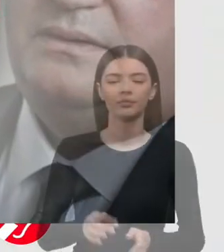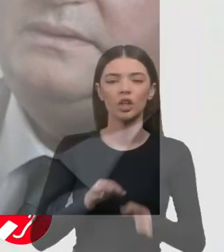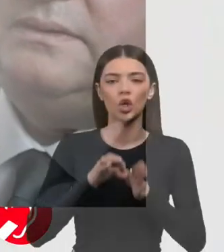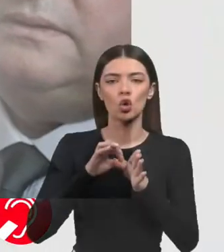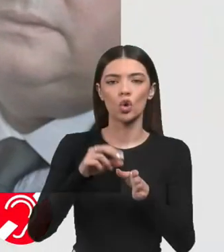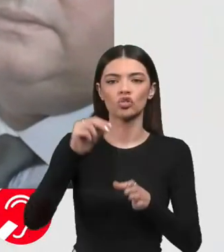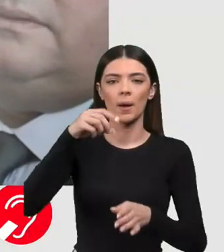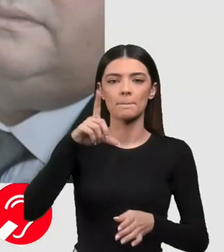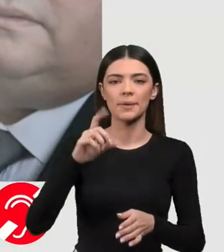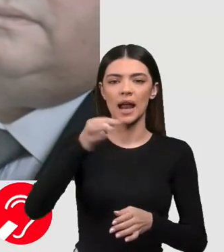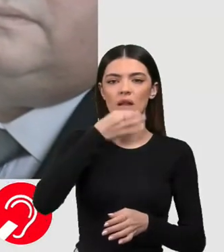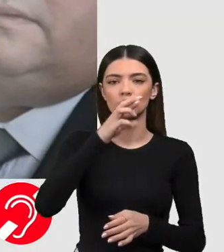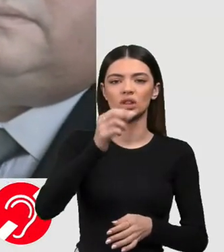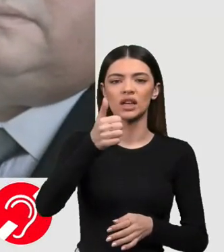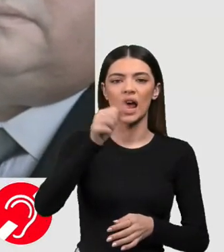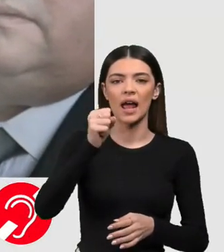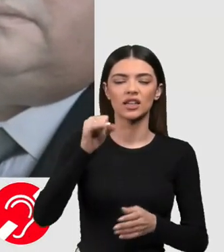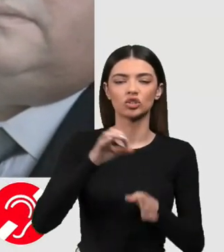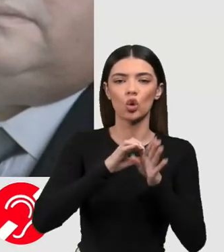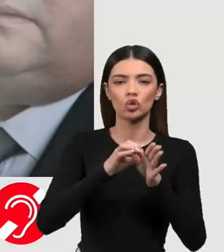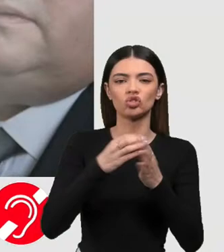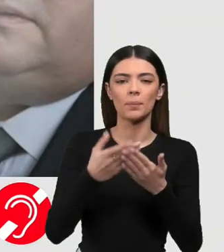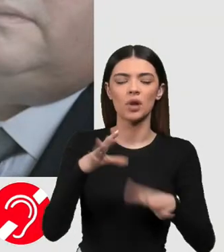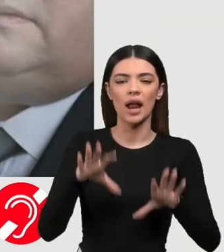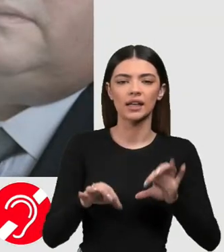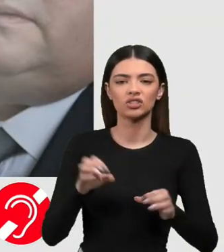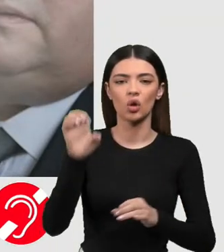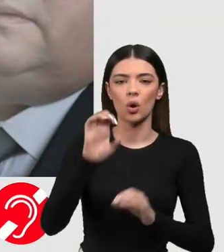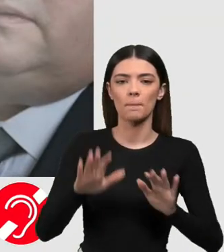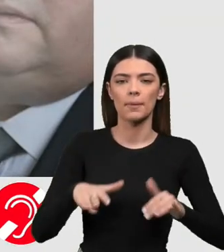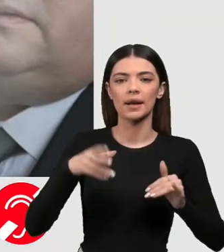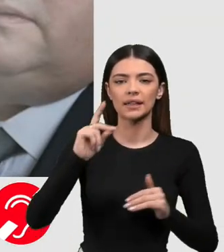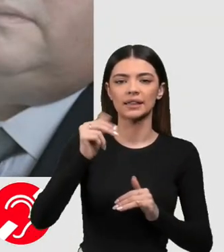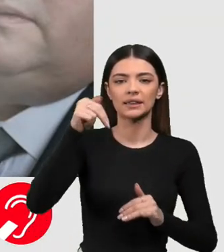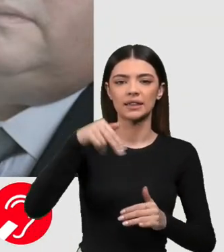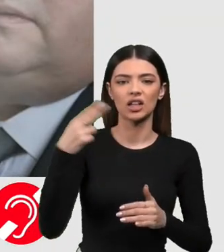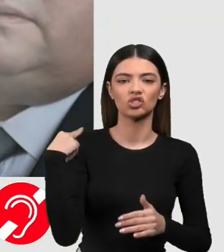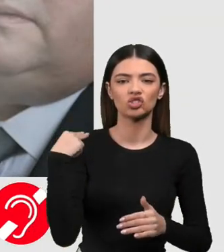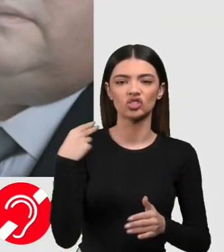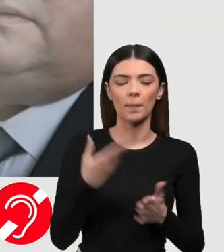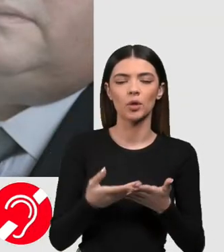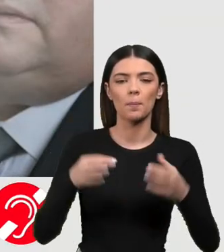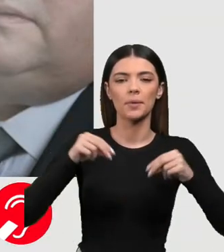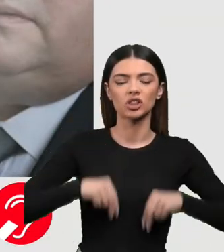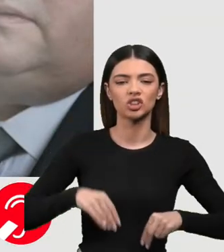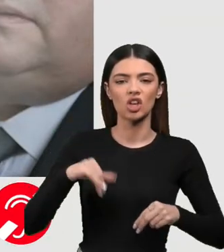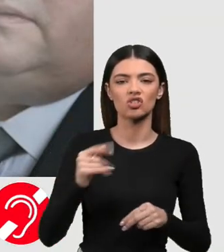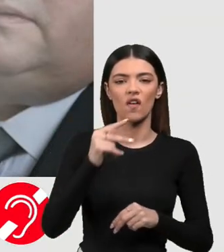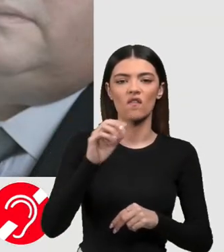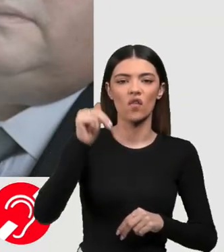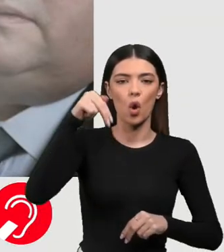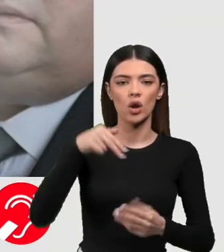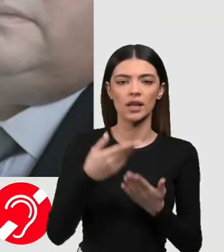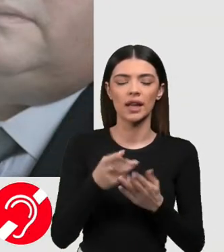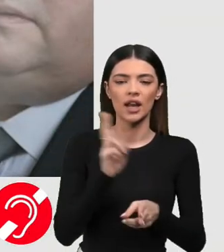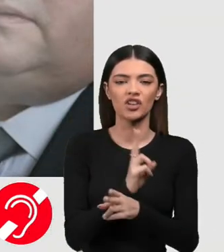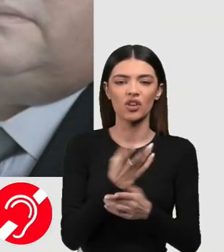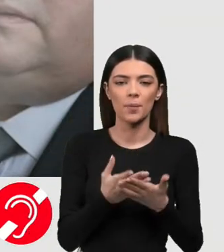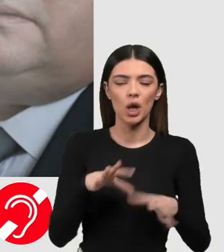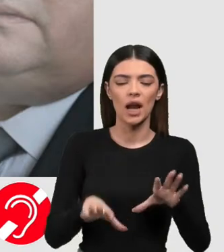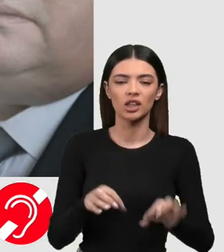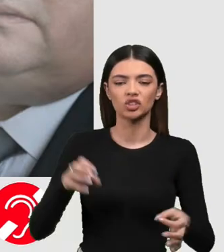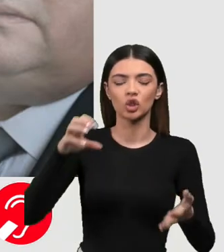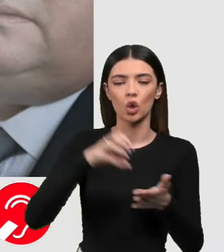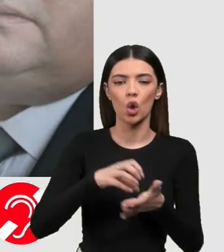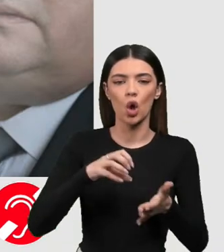Conducerea PNL a desemnat pe Rareș Bogdan ca șef de campanie la alegerile europarlamentare, dar Motreanu șef la campania prezidențială și Florin Roman